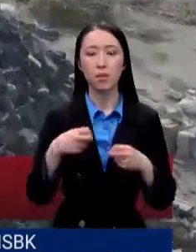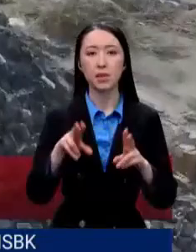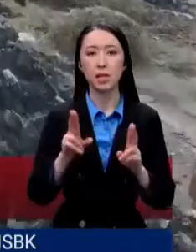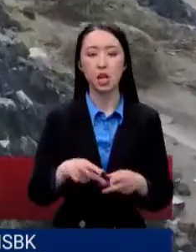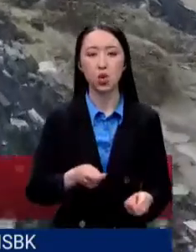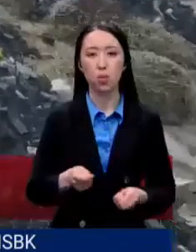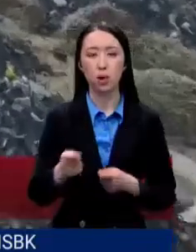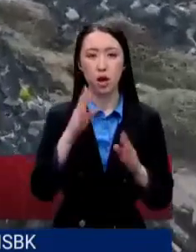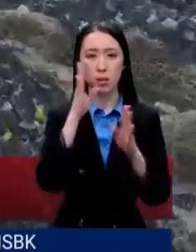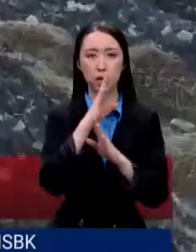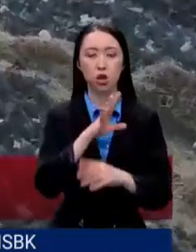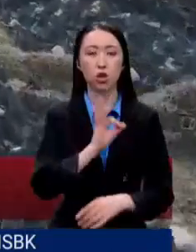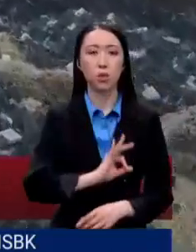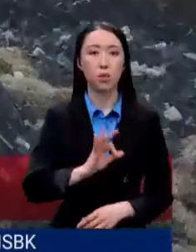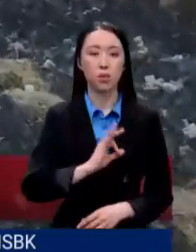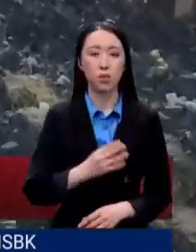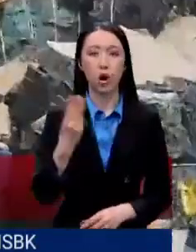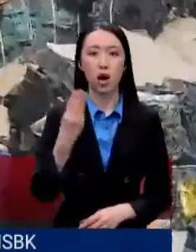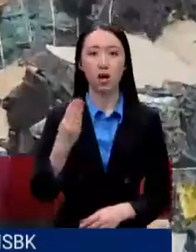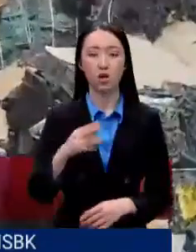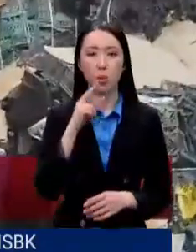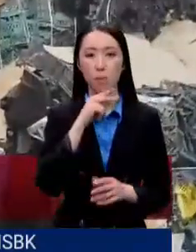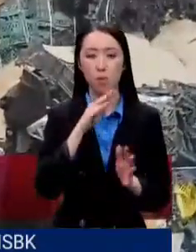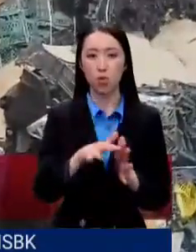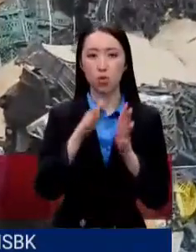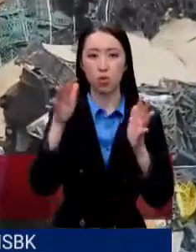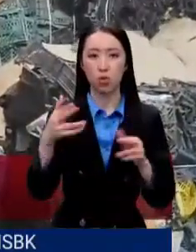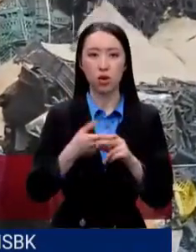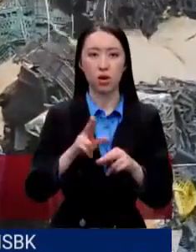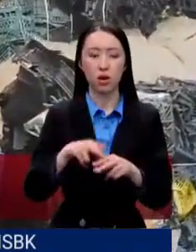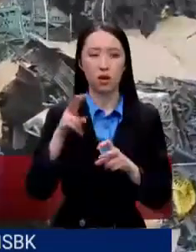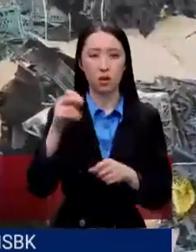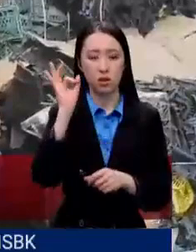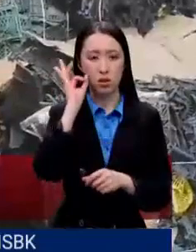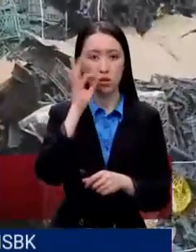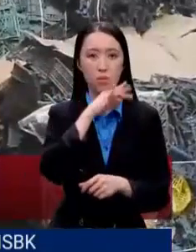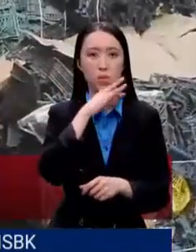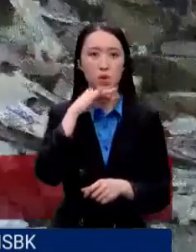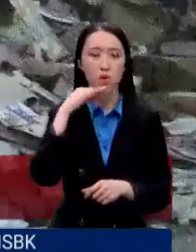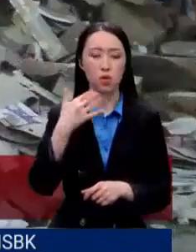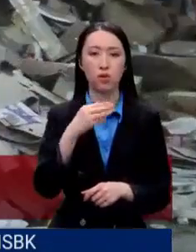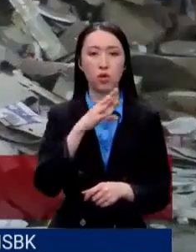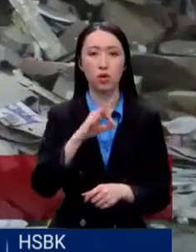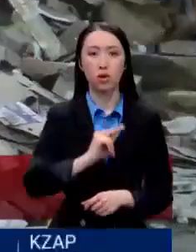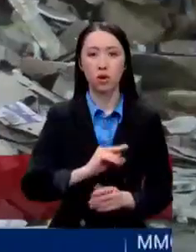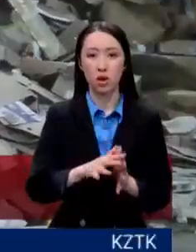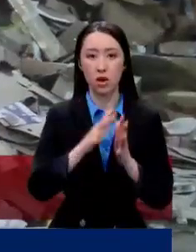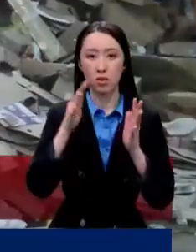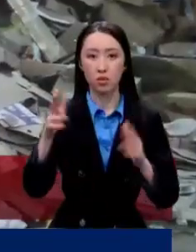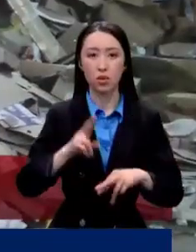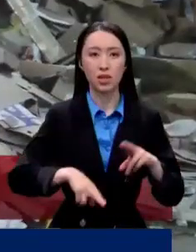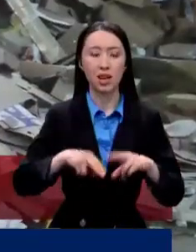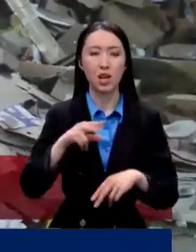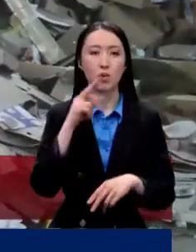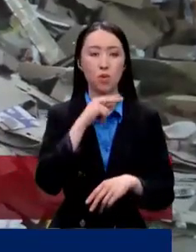специалистов Управления природопользования, мангистауские мусорные полигоны – это непаханное поле для переработчиков ТБО. Плюс объемы строительного